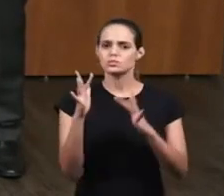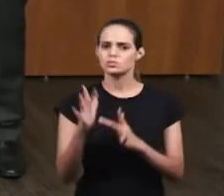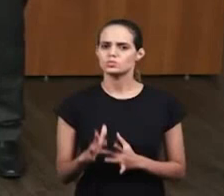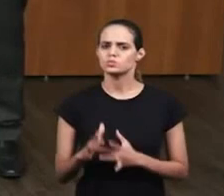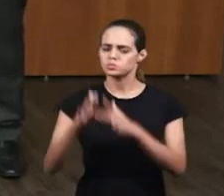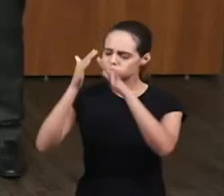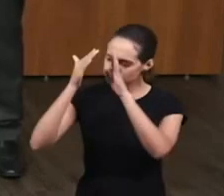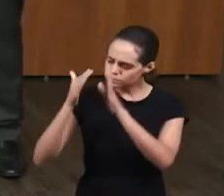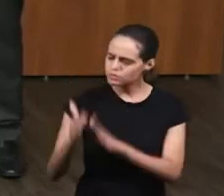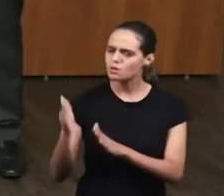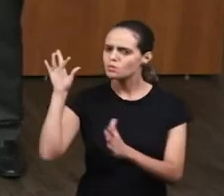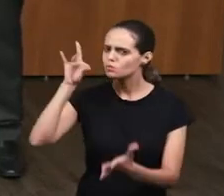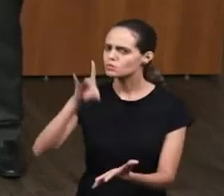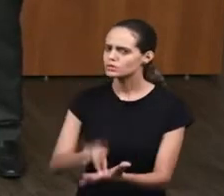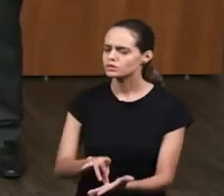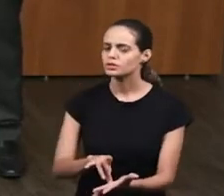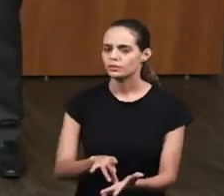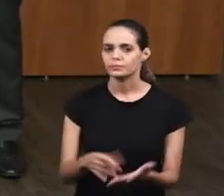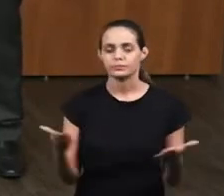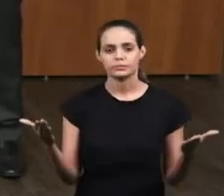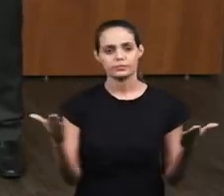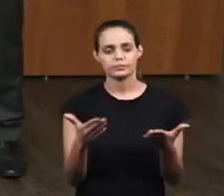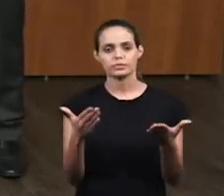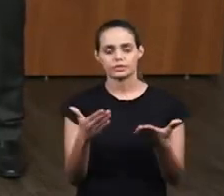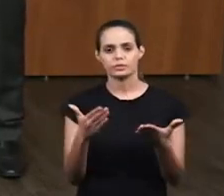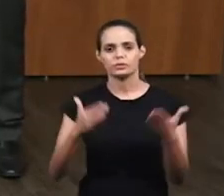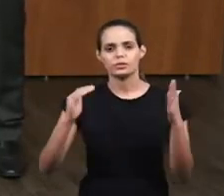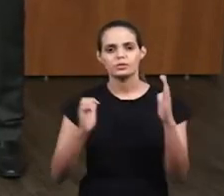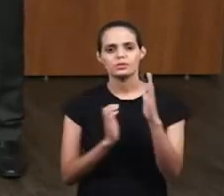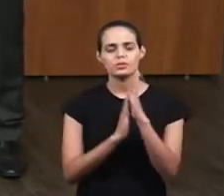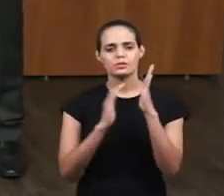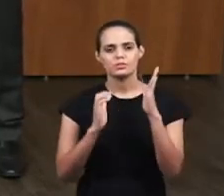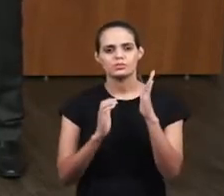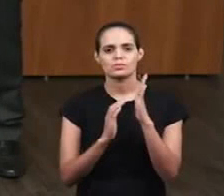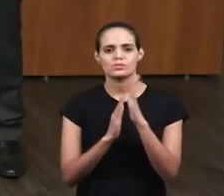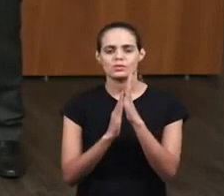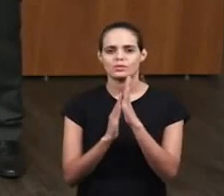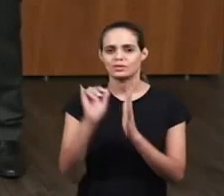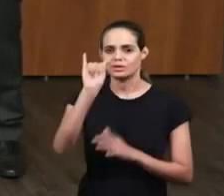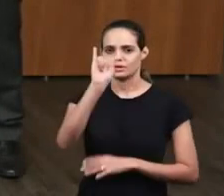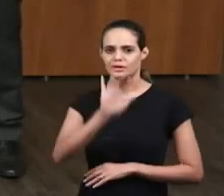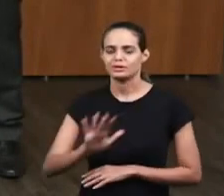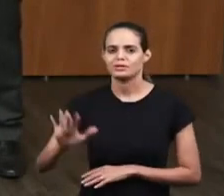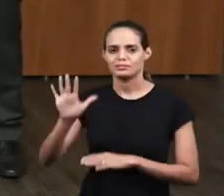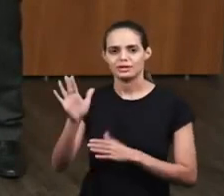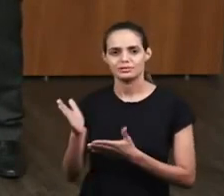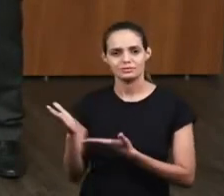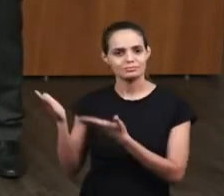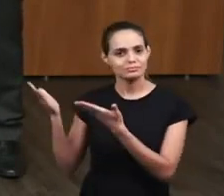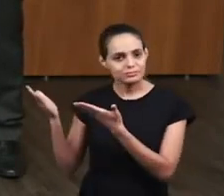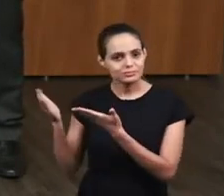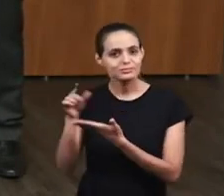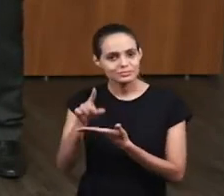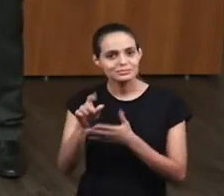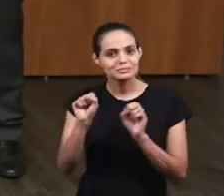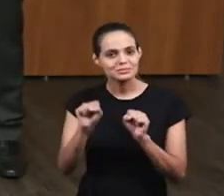Wir werden jetzt an einem Loblied teilnehmen, mit Bildern, wo du auch mitsingen